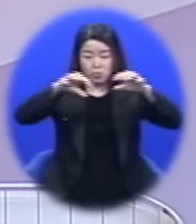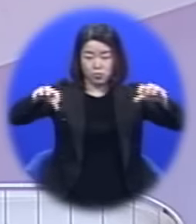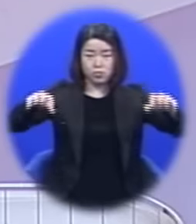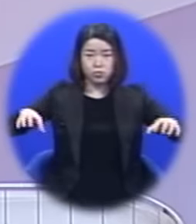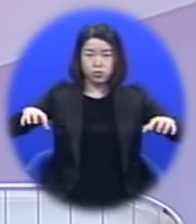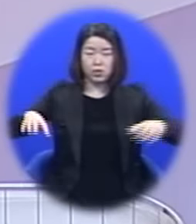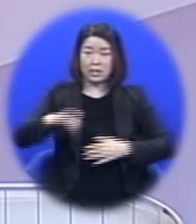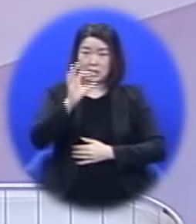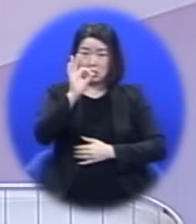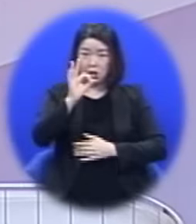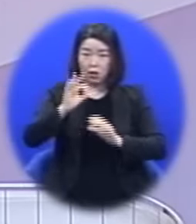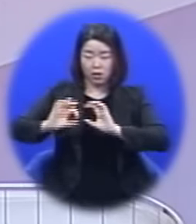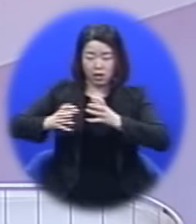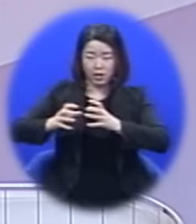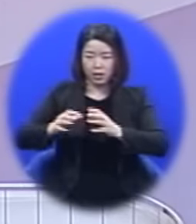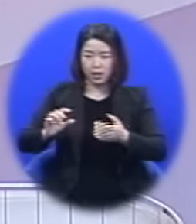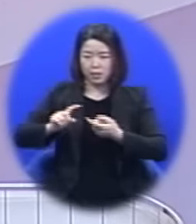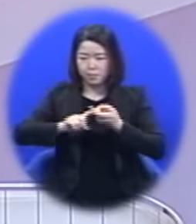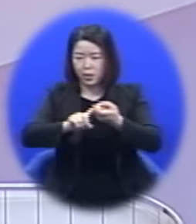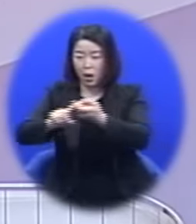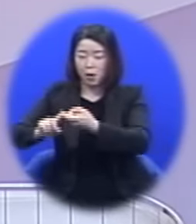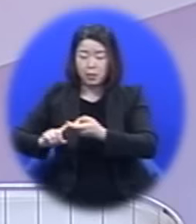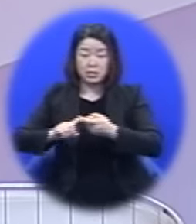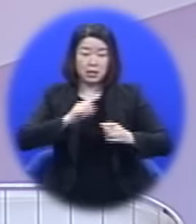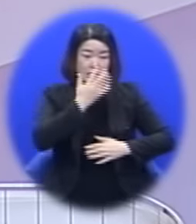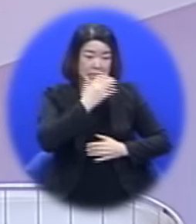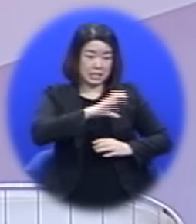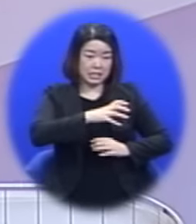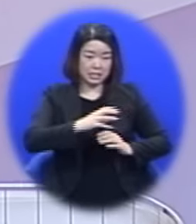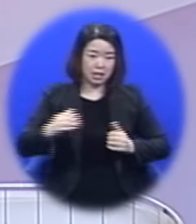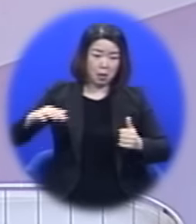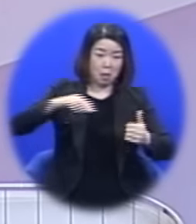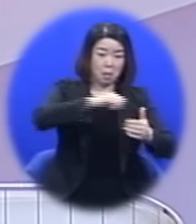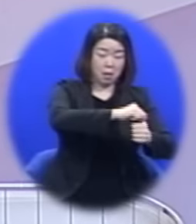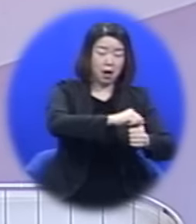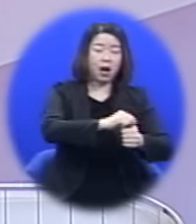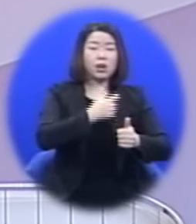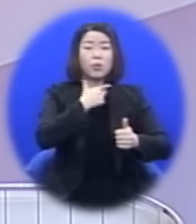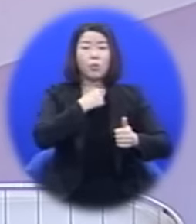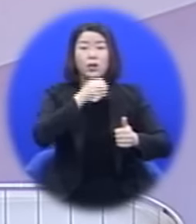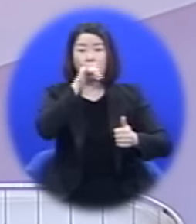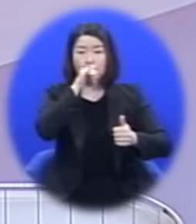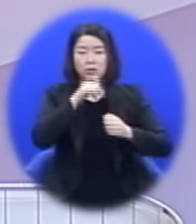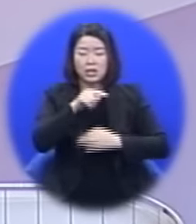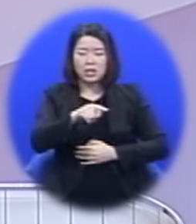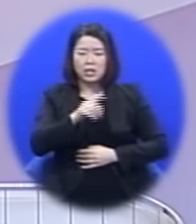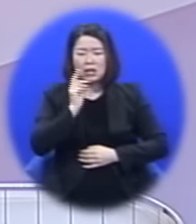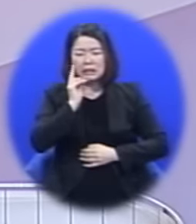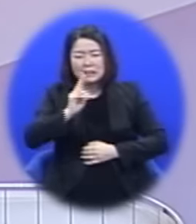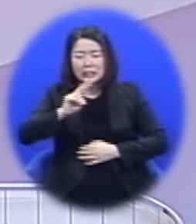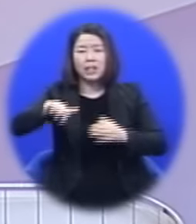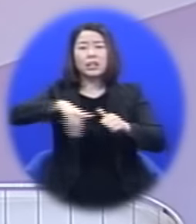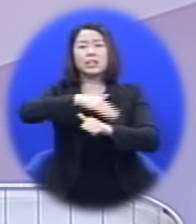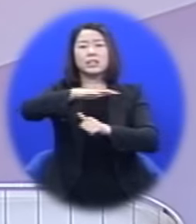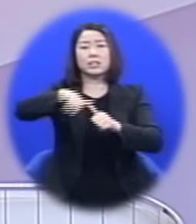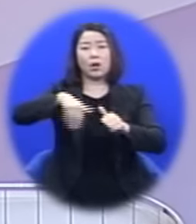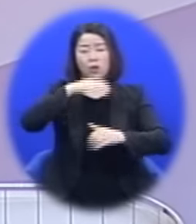열 나라가 연합군으로 이스라엘을 죽이려고 합니다. 그런 끔찍한 상황에 놓여